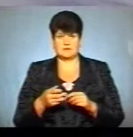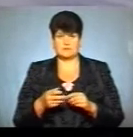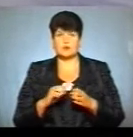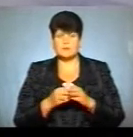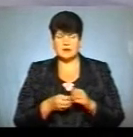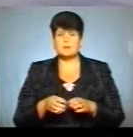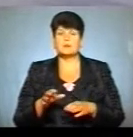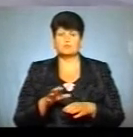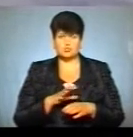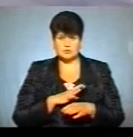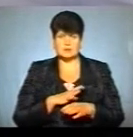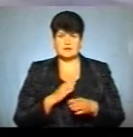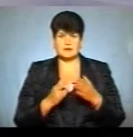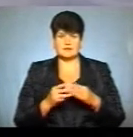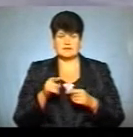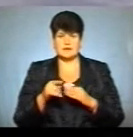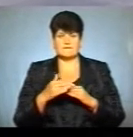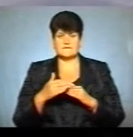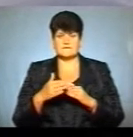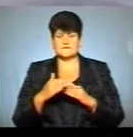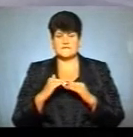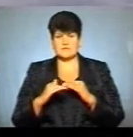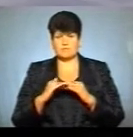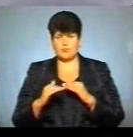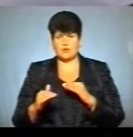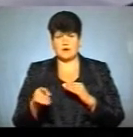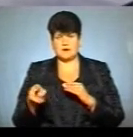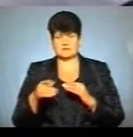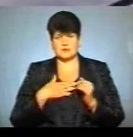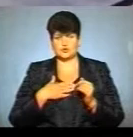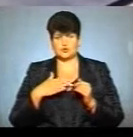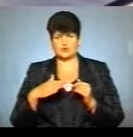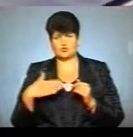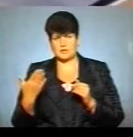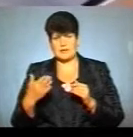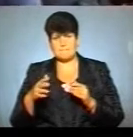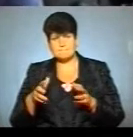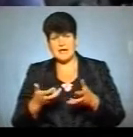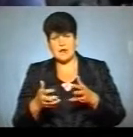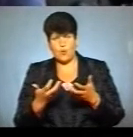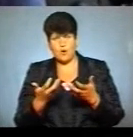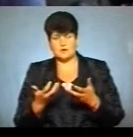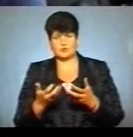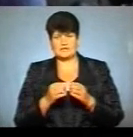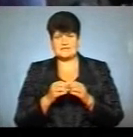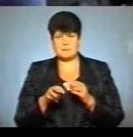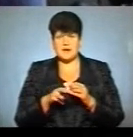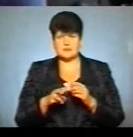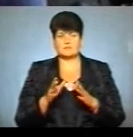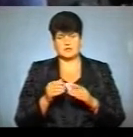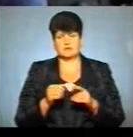там від поля з нашої сторони там переорано 10 метрів і вогонь спинився. За словами